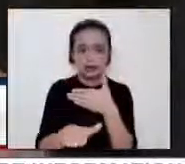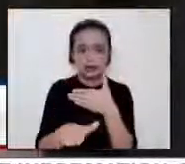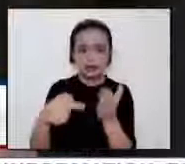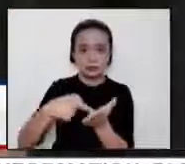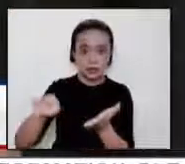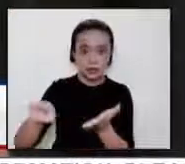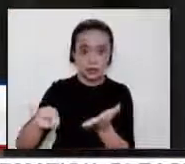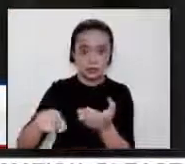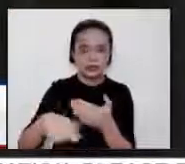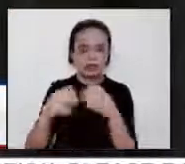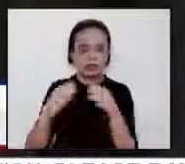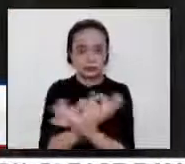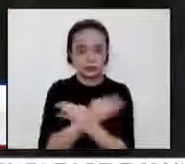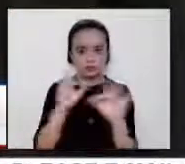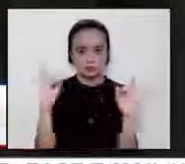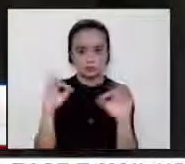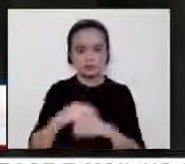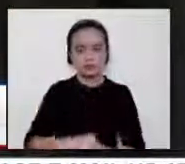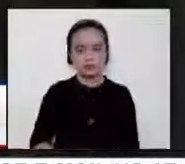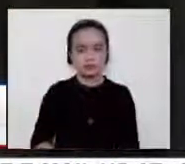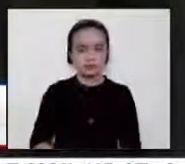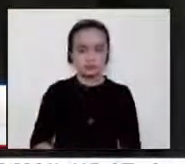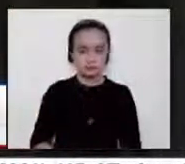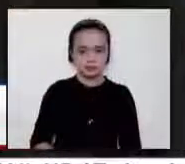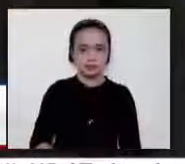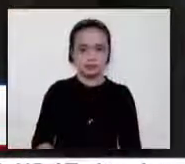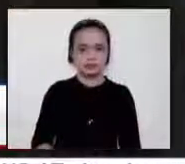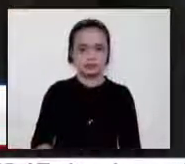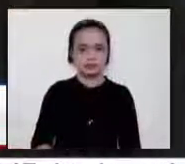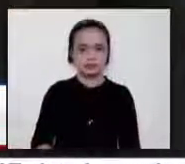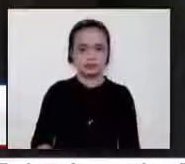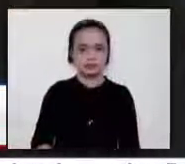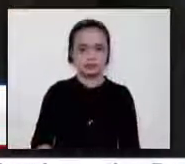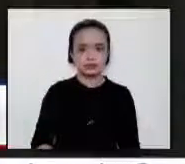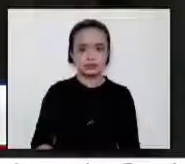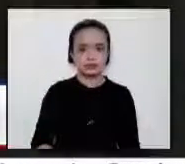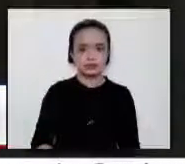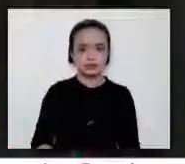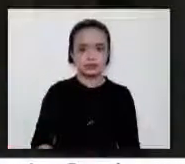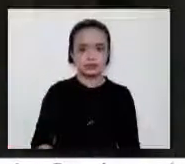Noel Talakay para sa Morning Show ng Bayan, Rise and Shine, Pilipinas.